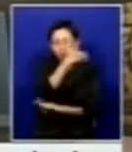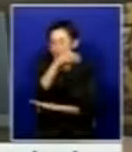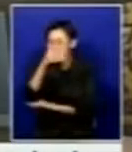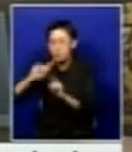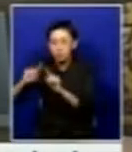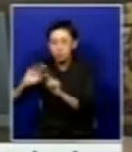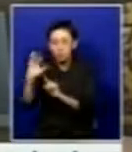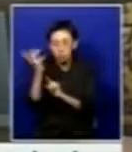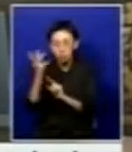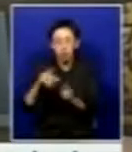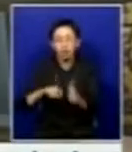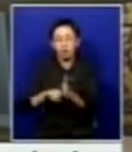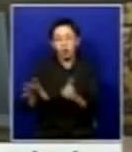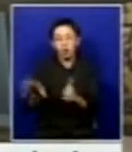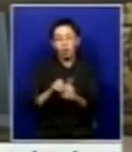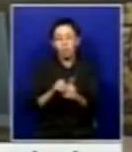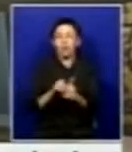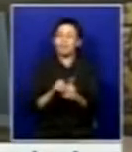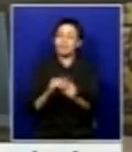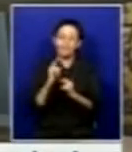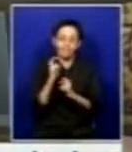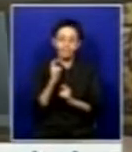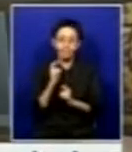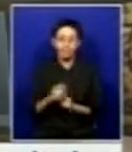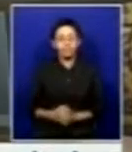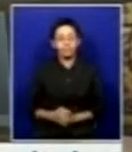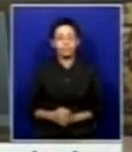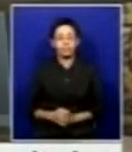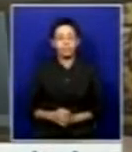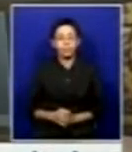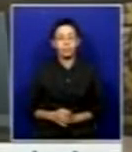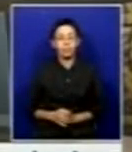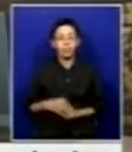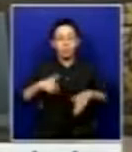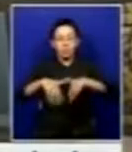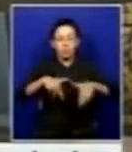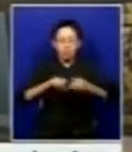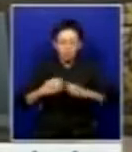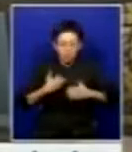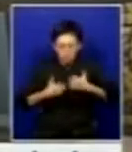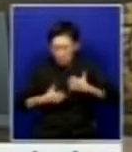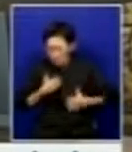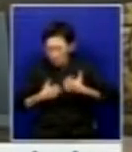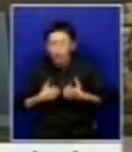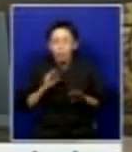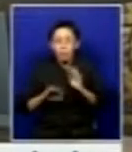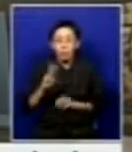ต่ออันตรายแต่สิ่งที่ทำให้ผู้คนเดือดร้อน67ล้านค